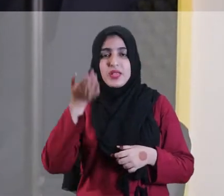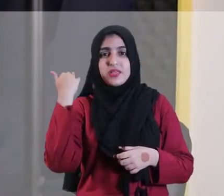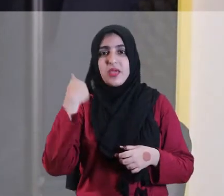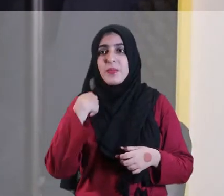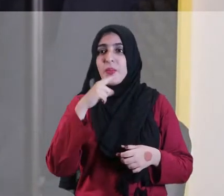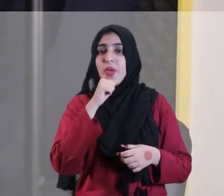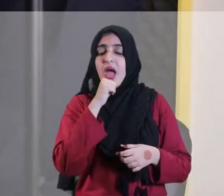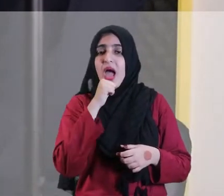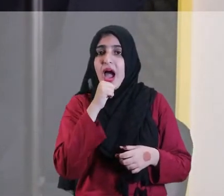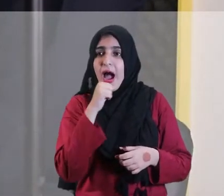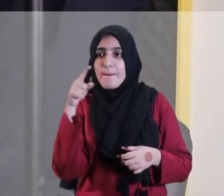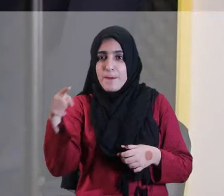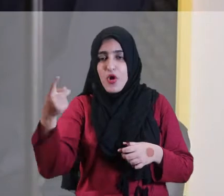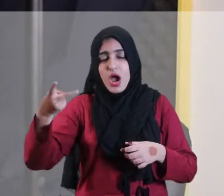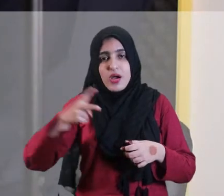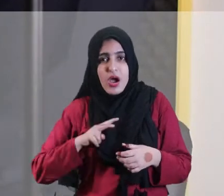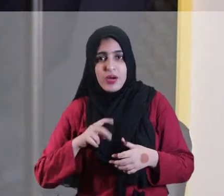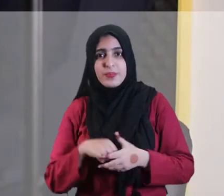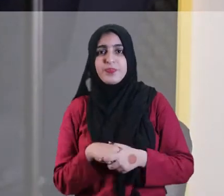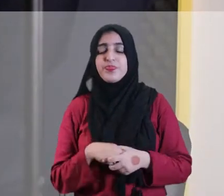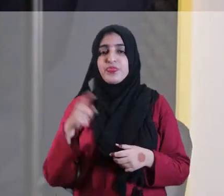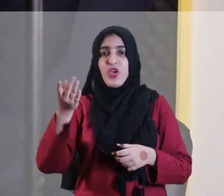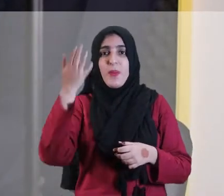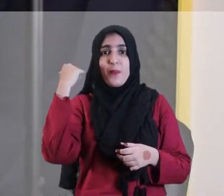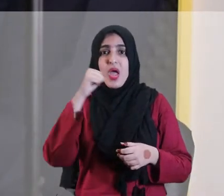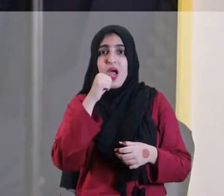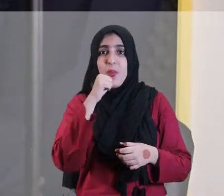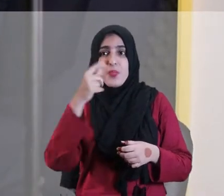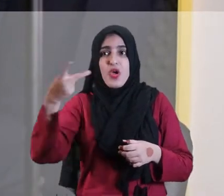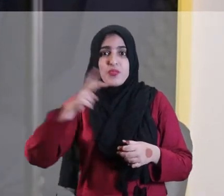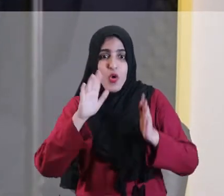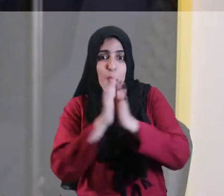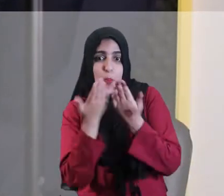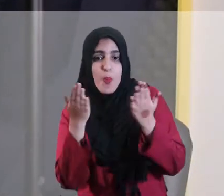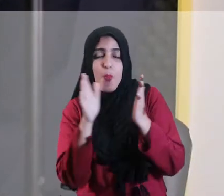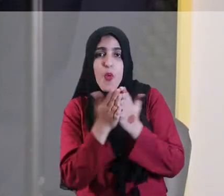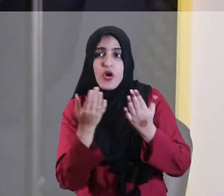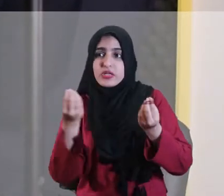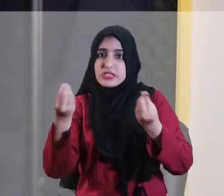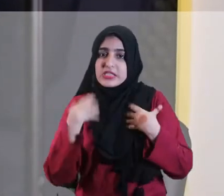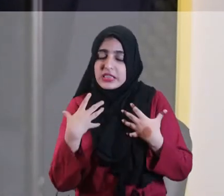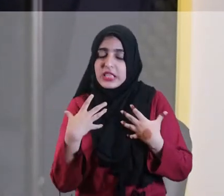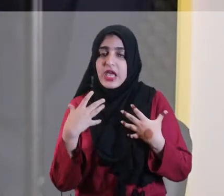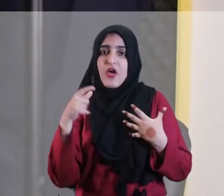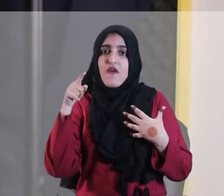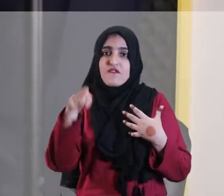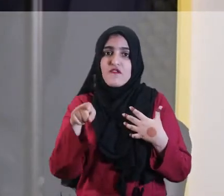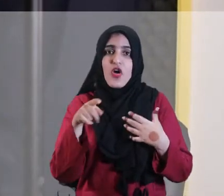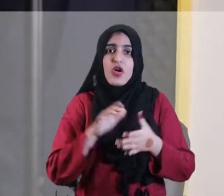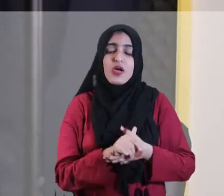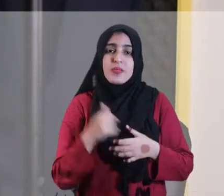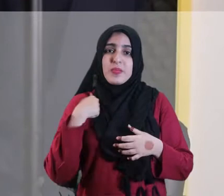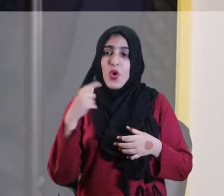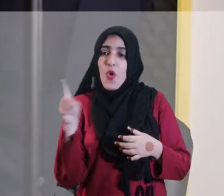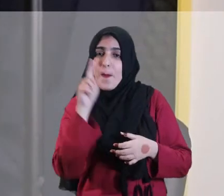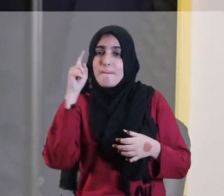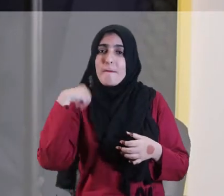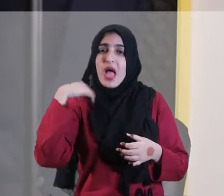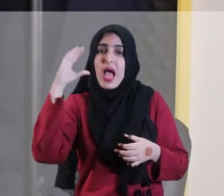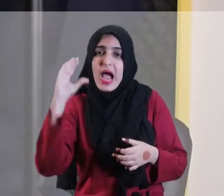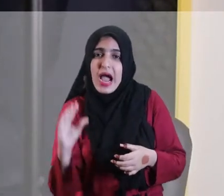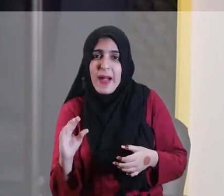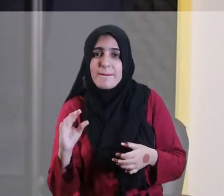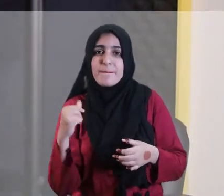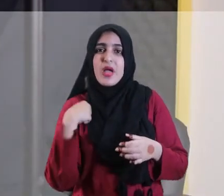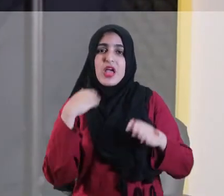यूज्ड टो गिव मी ऑल सॉर्ट्स आफ बुक्स एक इलेक्ट्रिक बैट्समैन ए टीनएज में मजूर और तो आइए भी पड़ी ऑफिस वर्ड भी